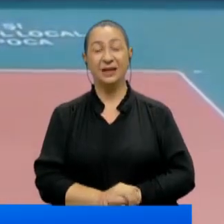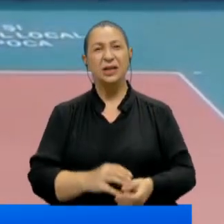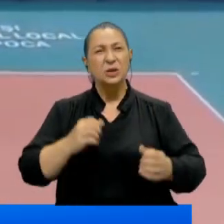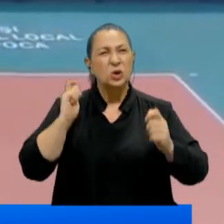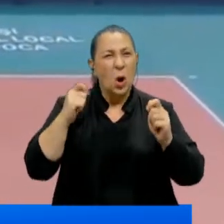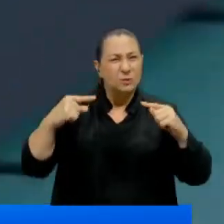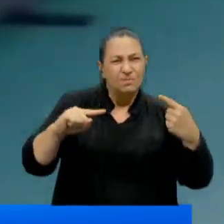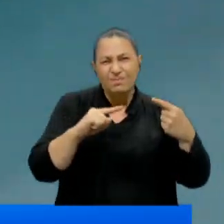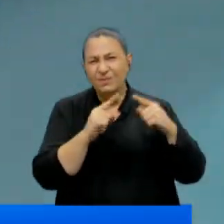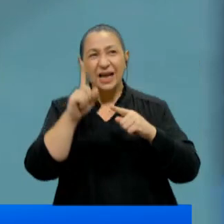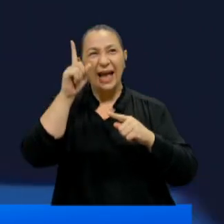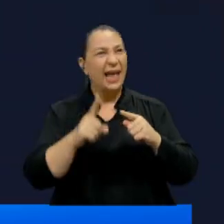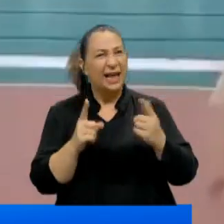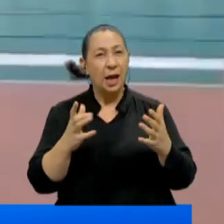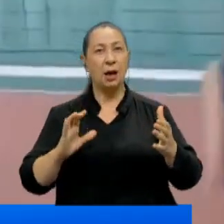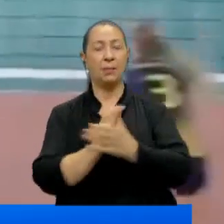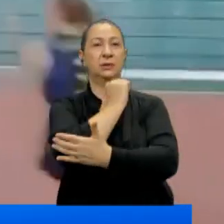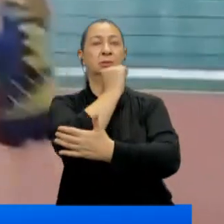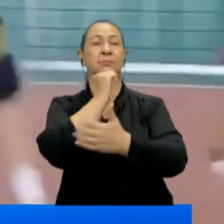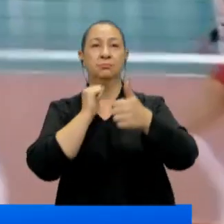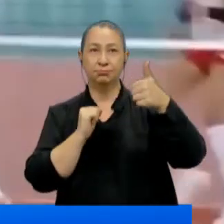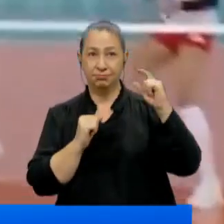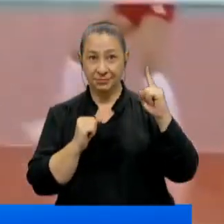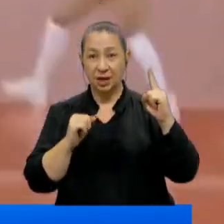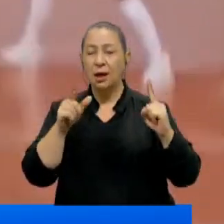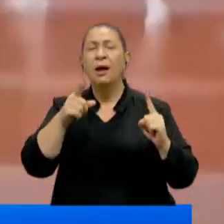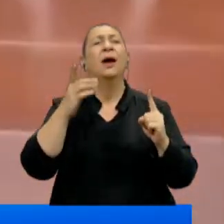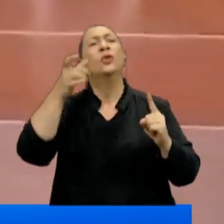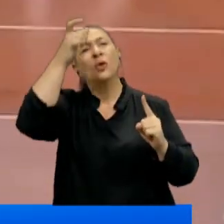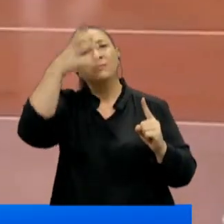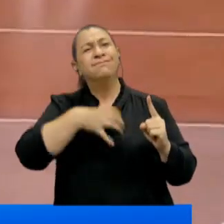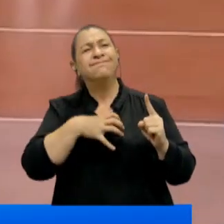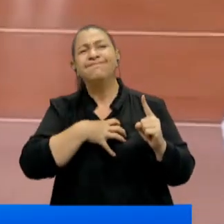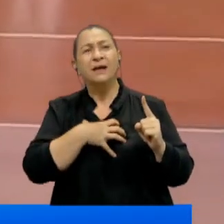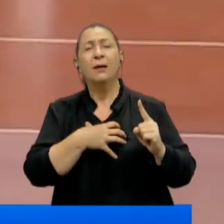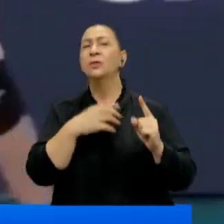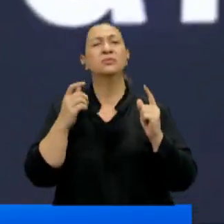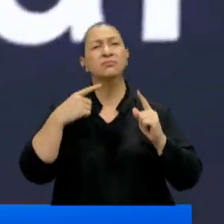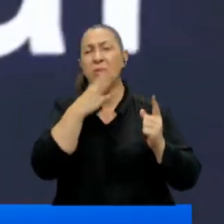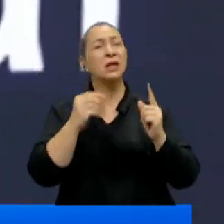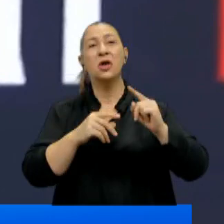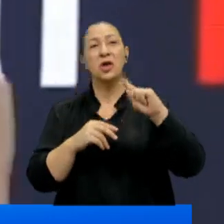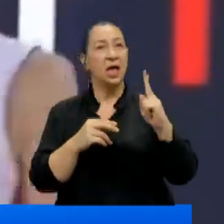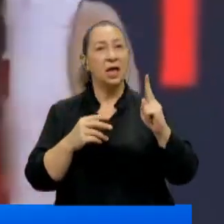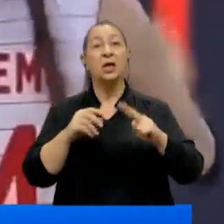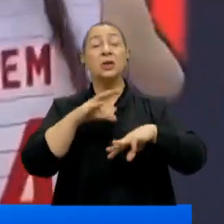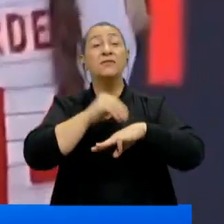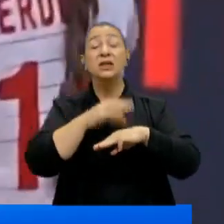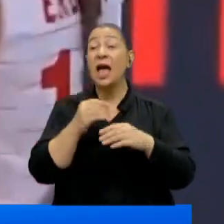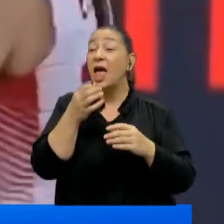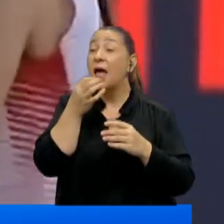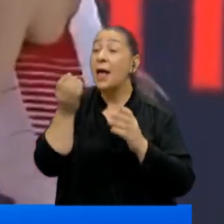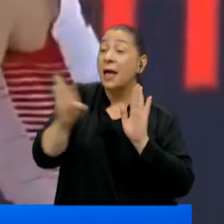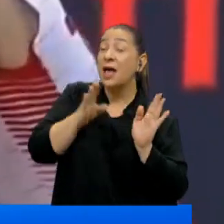Kıran kırana geçen ilk set galibiyetinin ardından Ay Yıldızlı ekip hiç zorlanmadan ikinci seti de aldı. İsveç'e göz açtırmayan filenin